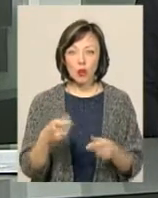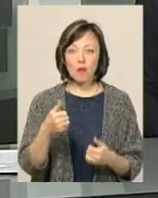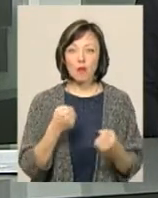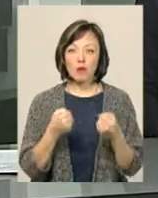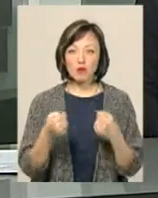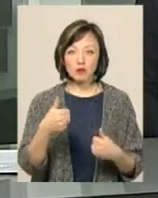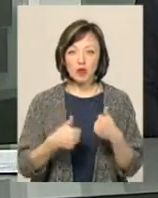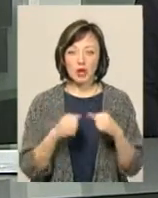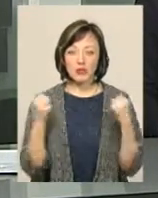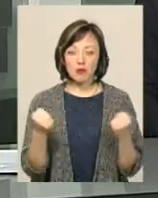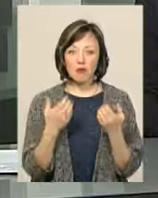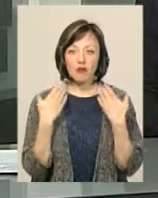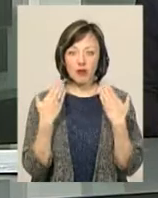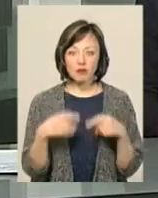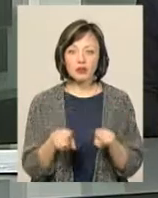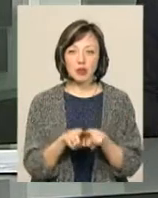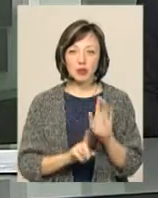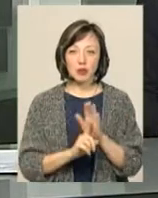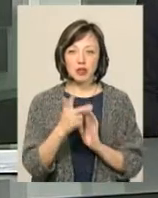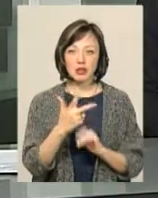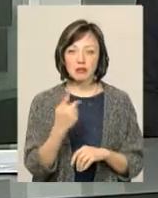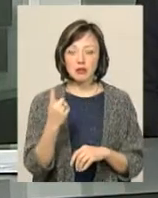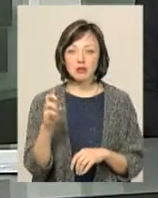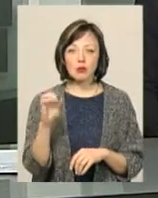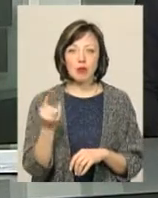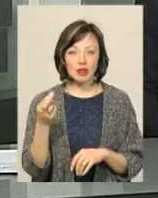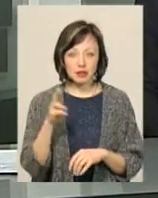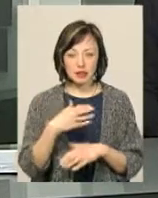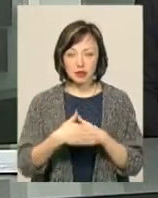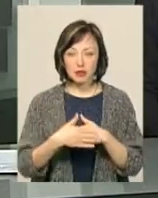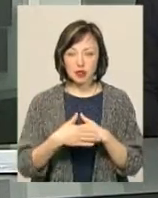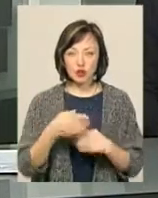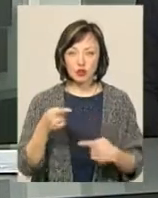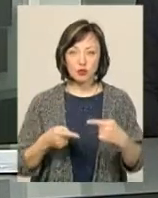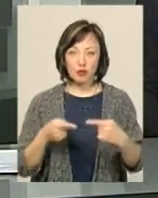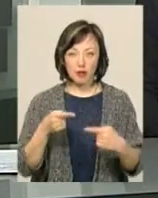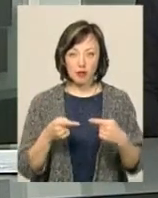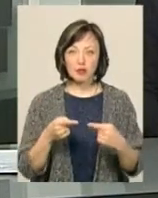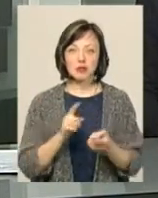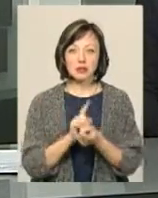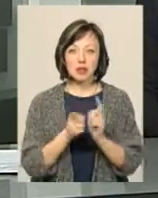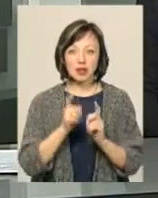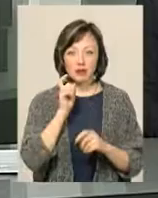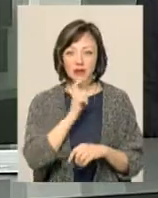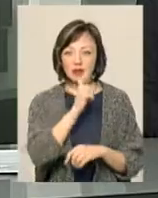змаганнях після зимової перерви він також розпочне 31 березня. Найближчим суперником «Агробізнеса»